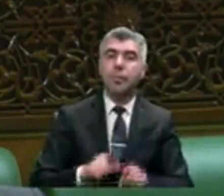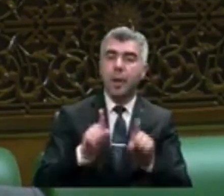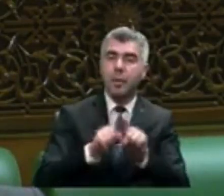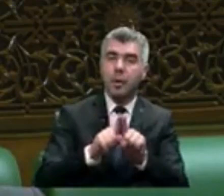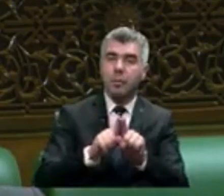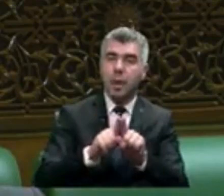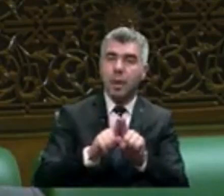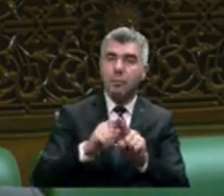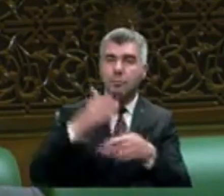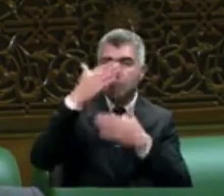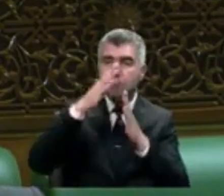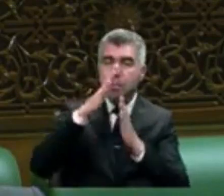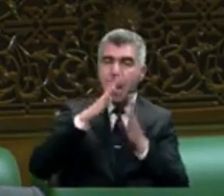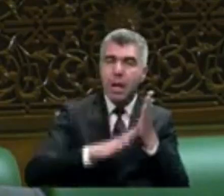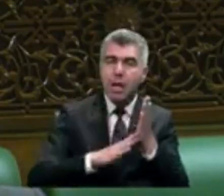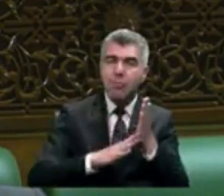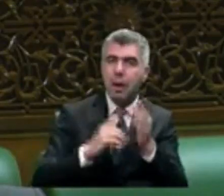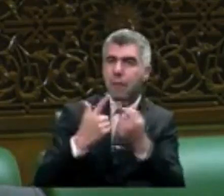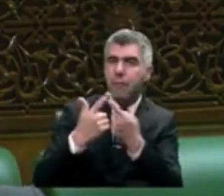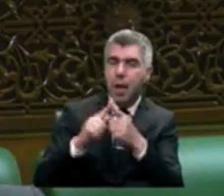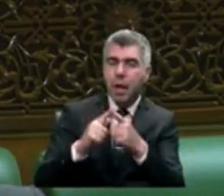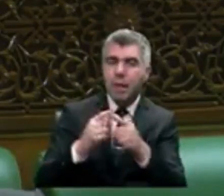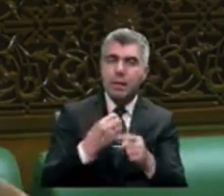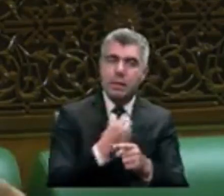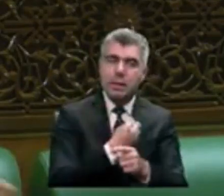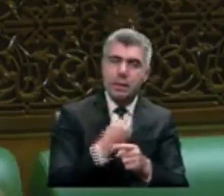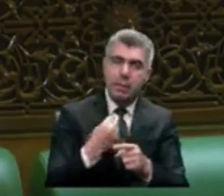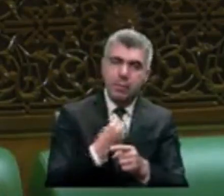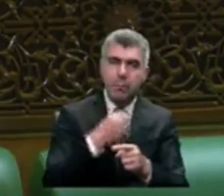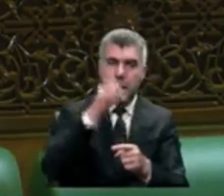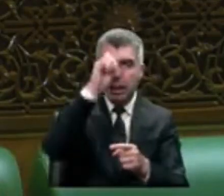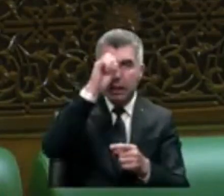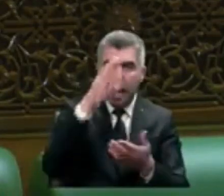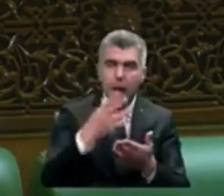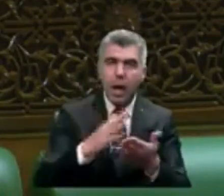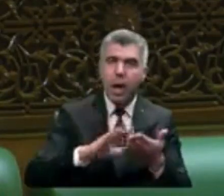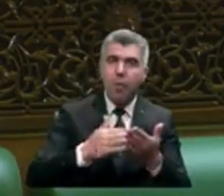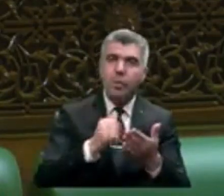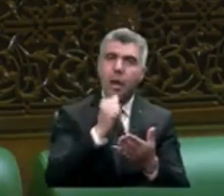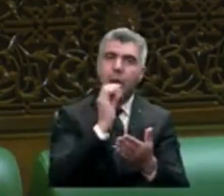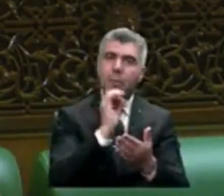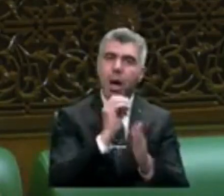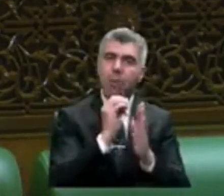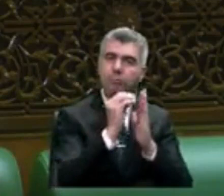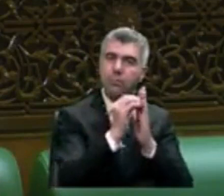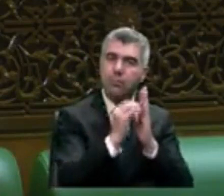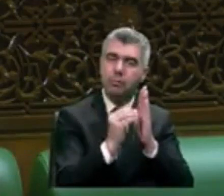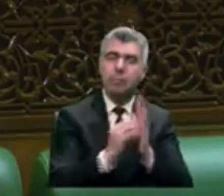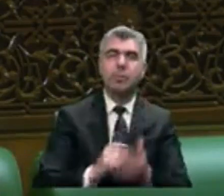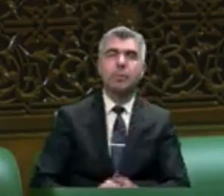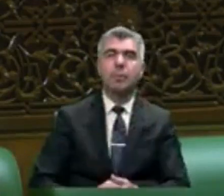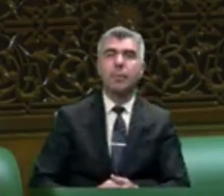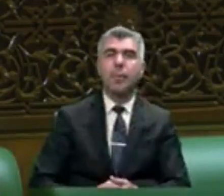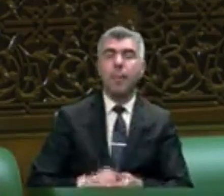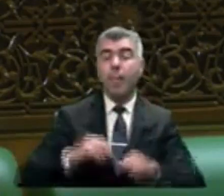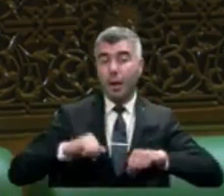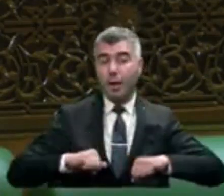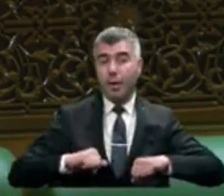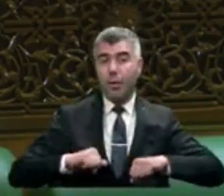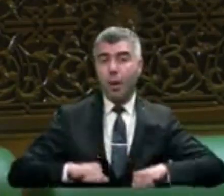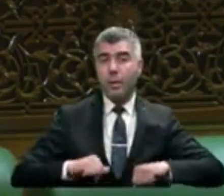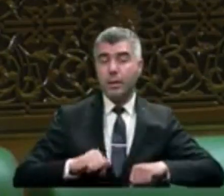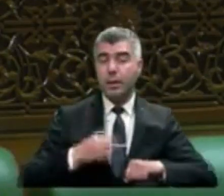الوطنيه في العديد من القطاعات كصح والطاقه وغيرها من القطاعات الحيويه كما نامل السيد الوزير المحترم